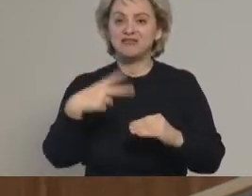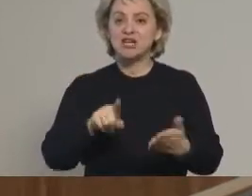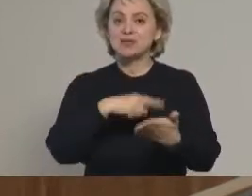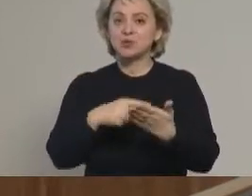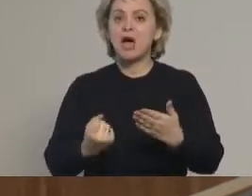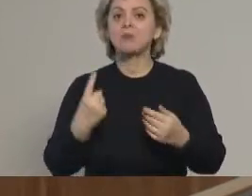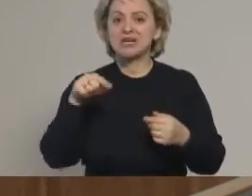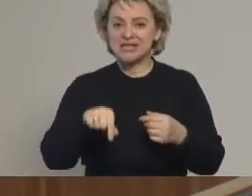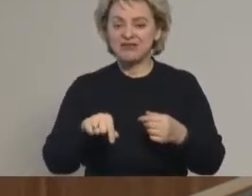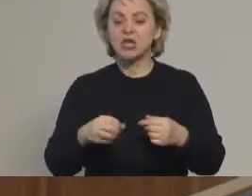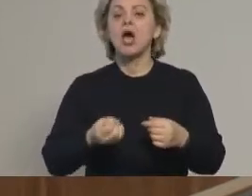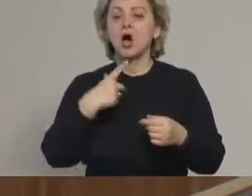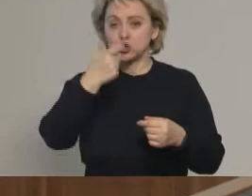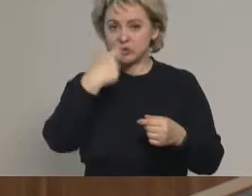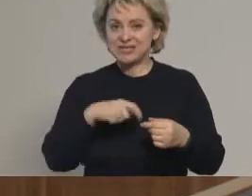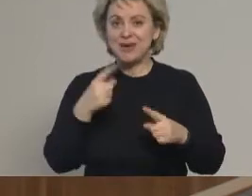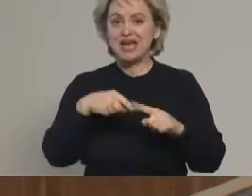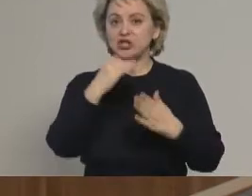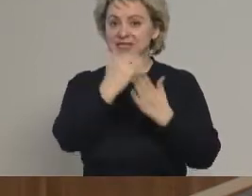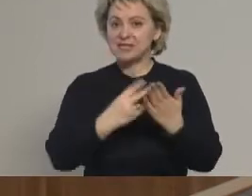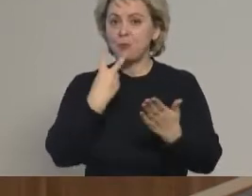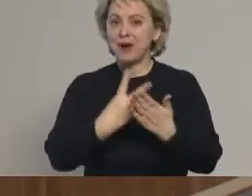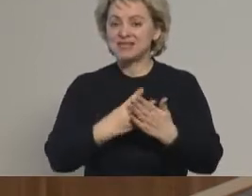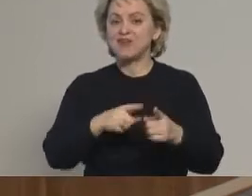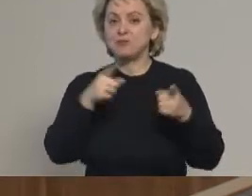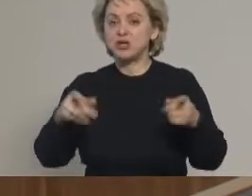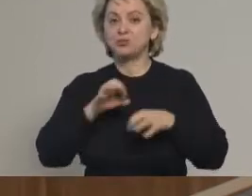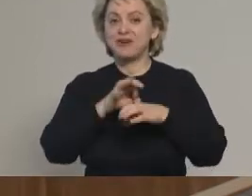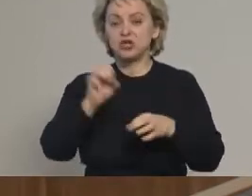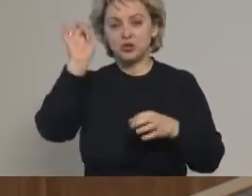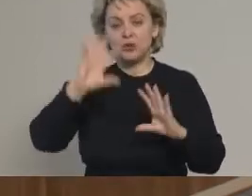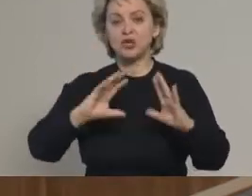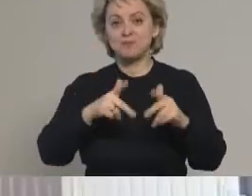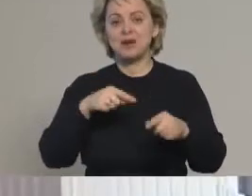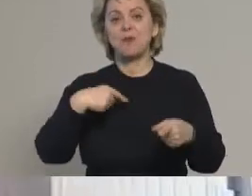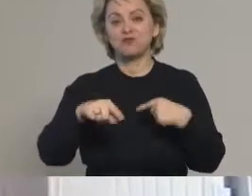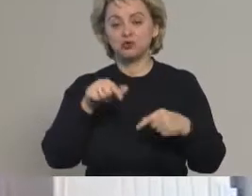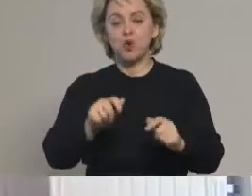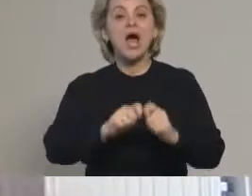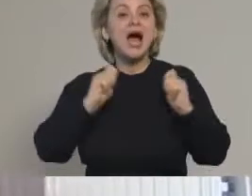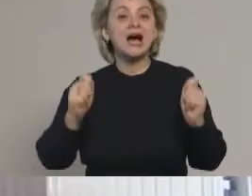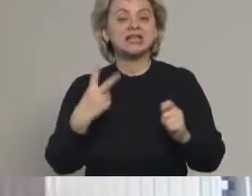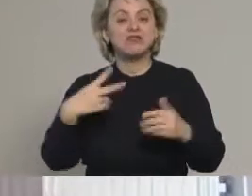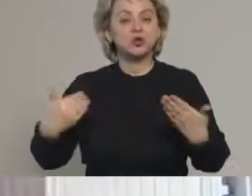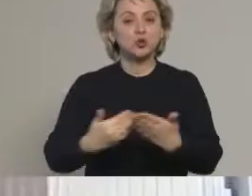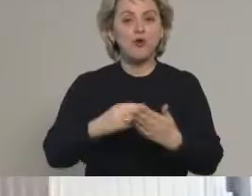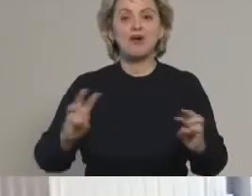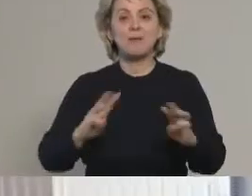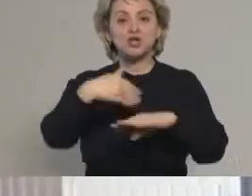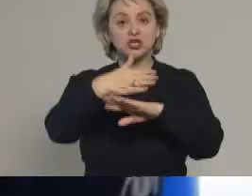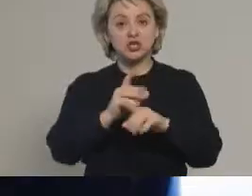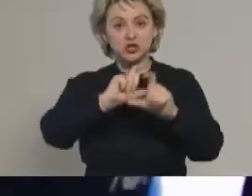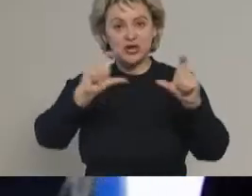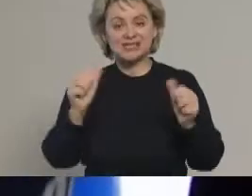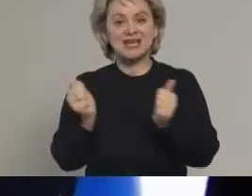муниципальных образований. Хорошо себя эта система зарекомендовала в период проведения чемпионата мира по футболу. Открыты две новые пожарные части.